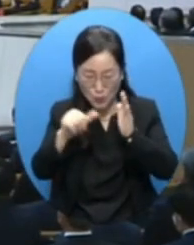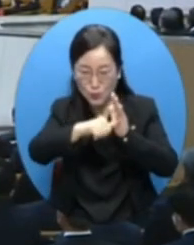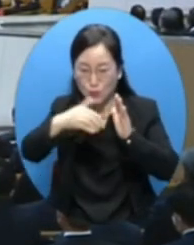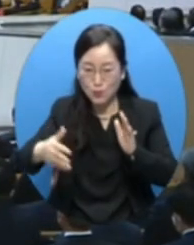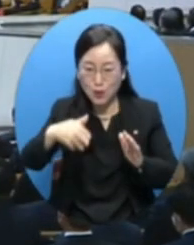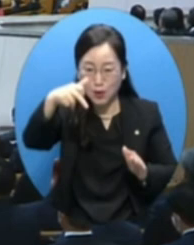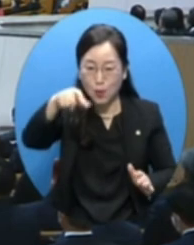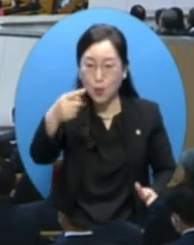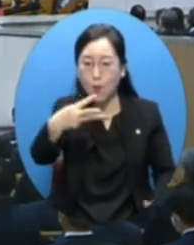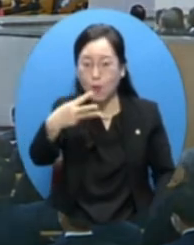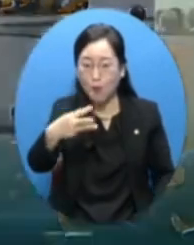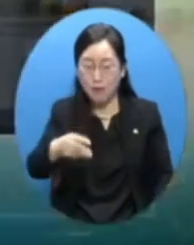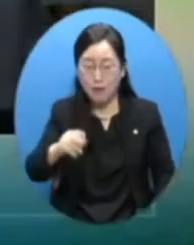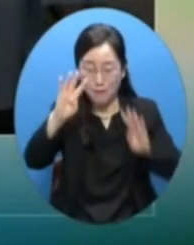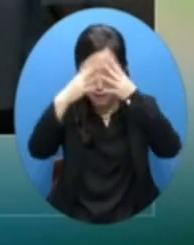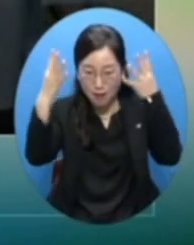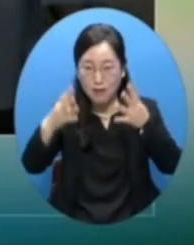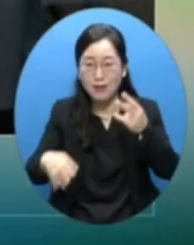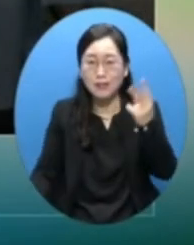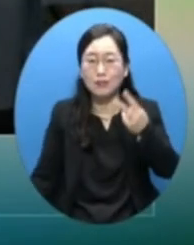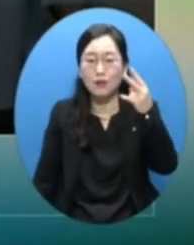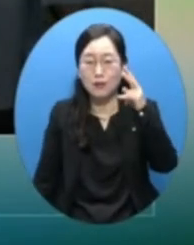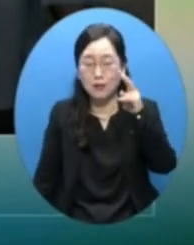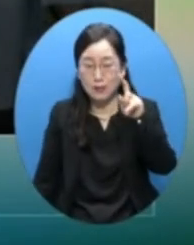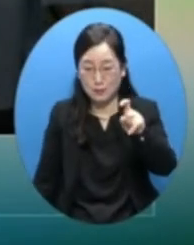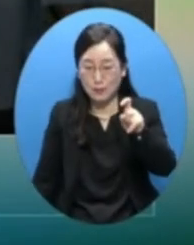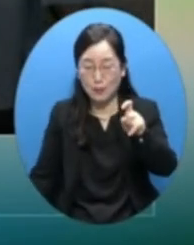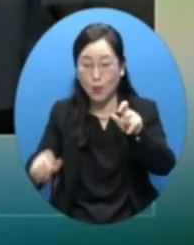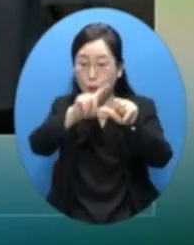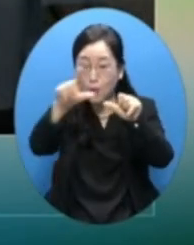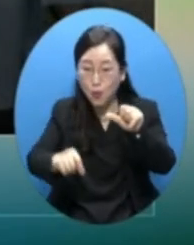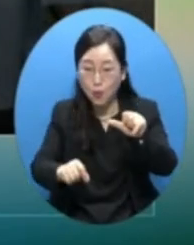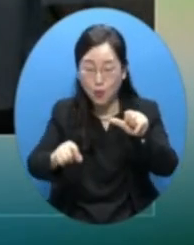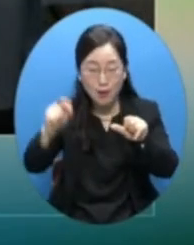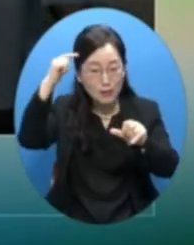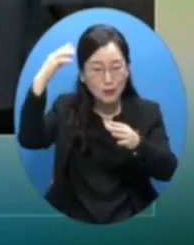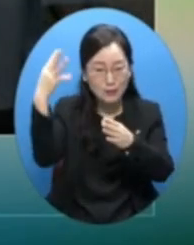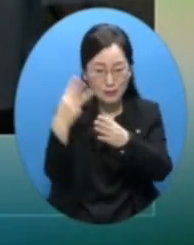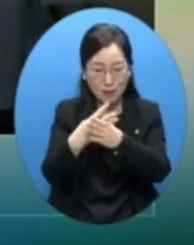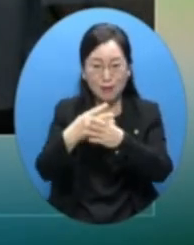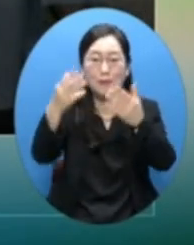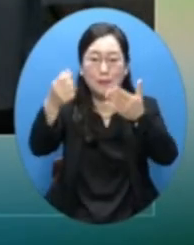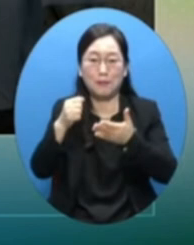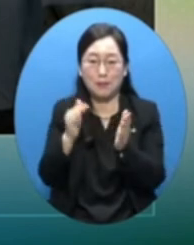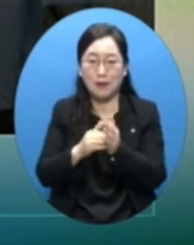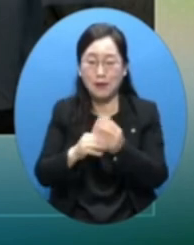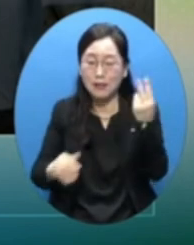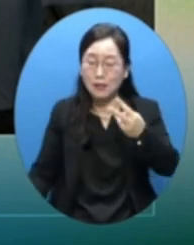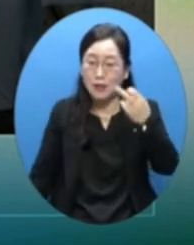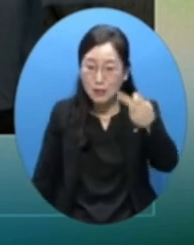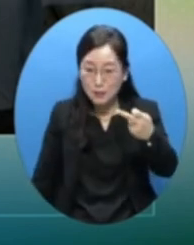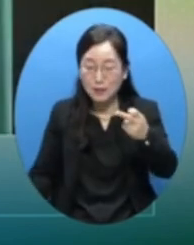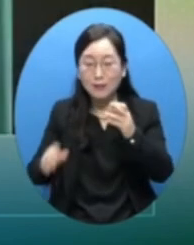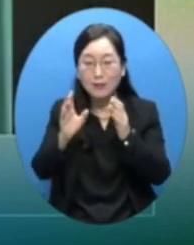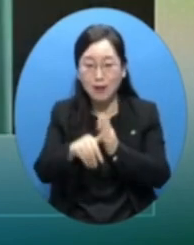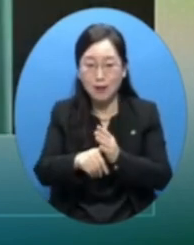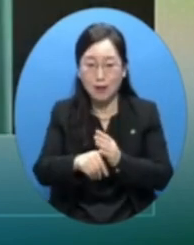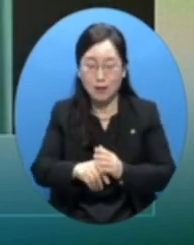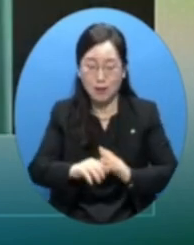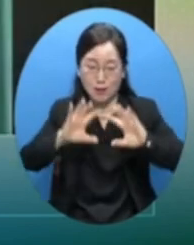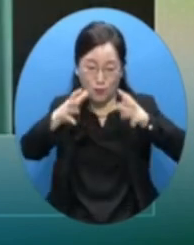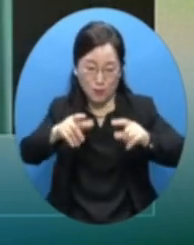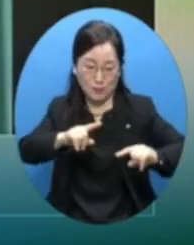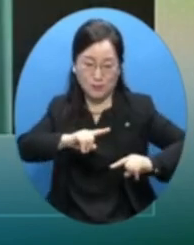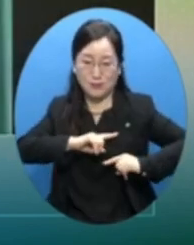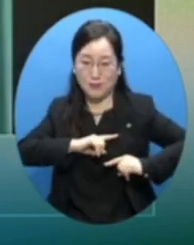대학에서 2010년 5월 달에 사회복지 대학원에서 석사학위를 받고 2012년 국민훈장